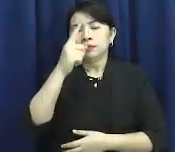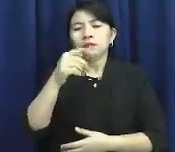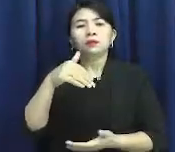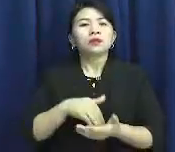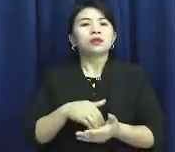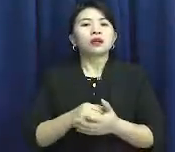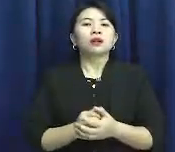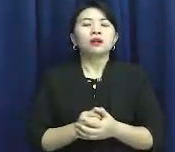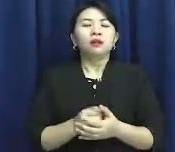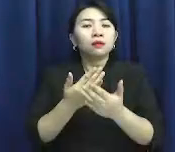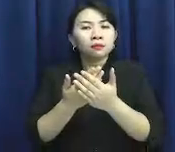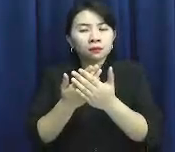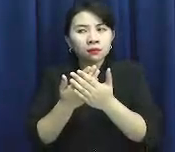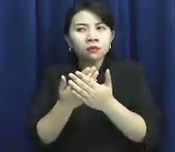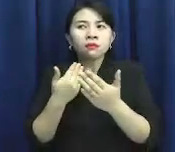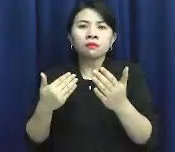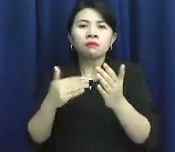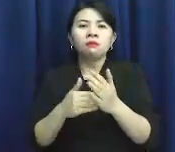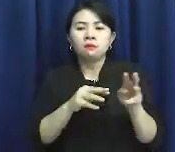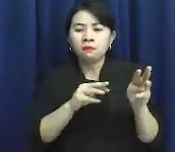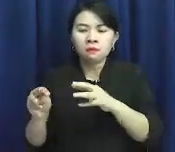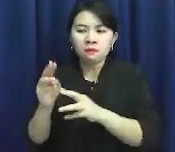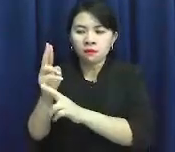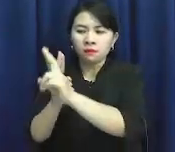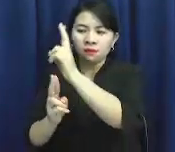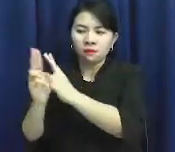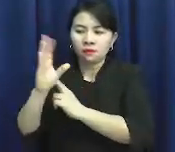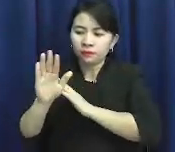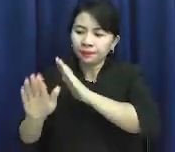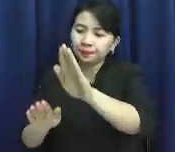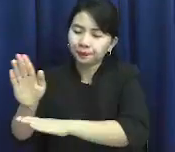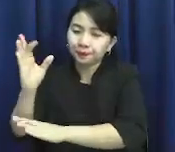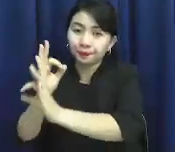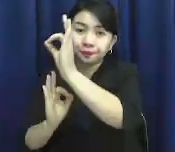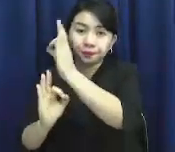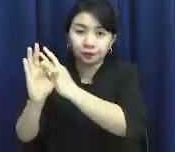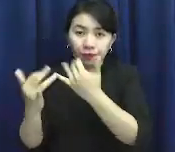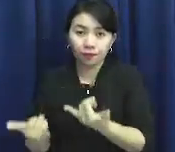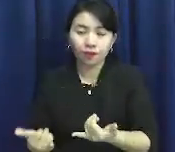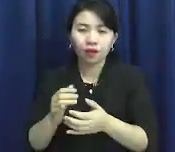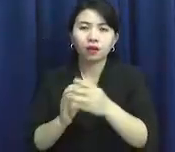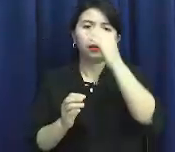bago gumalaw ang kamay, bago gumalaw lumakad ang paa,